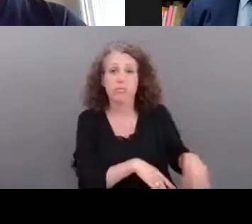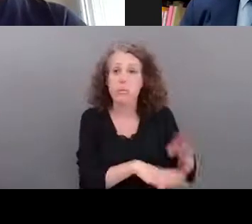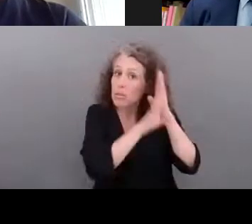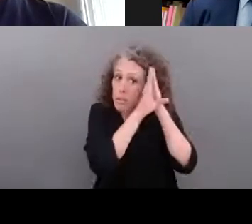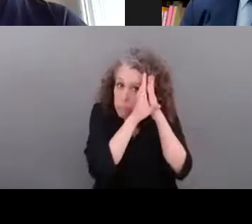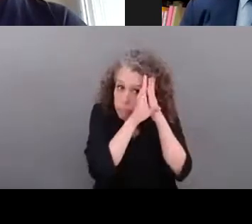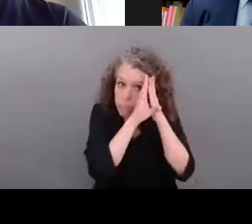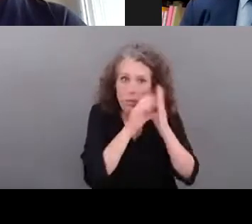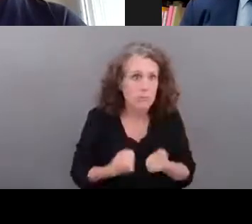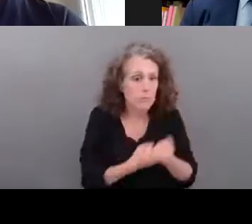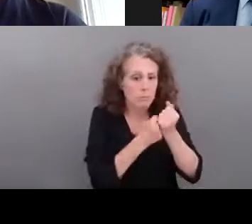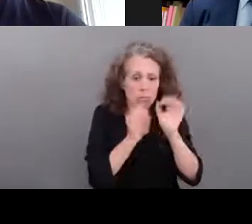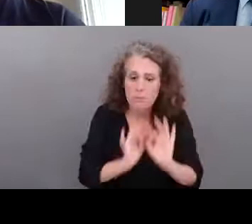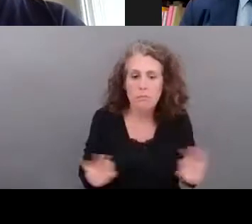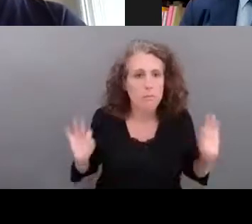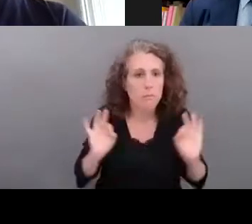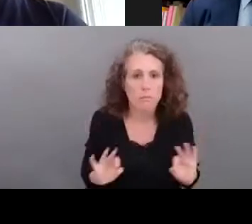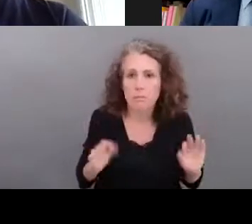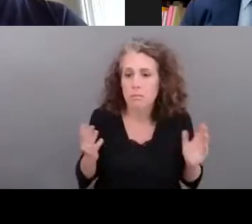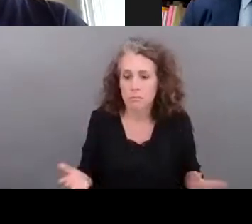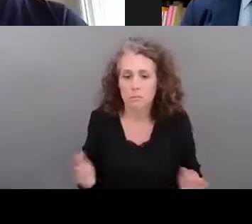plaidoyer, le gouvernement a fait la sourde oreille.